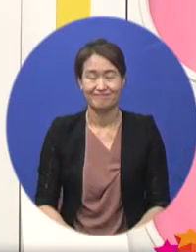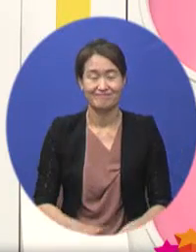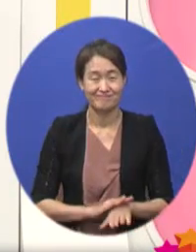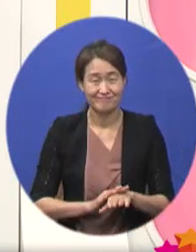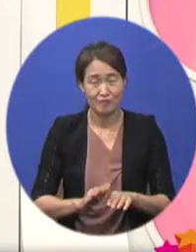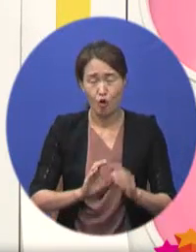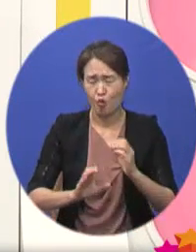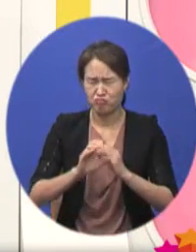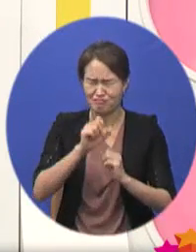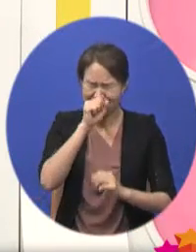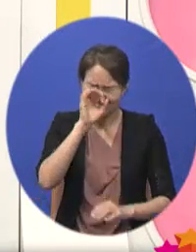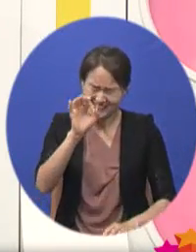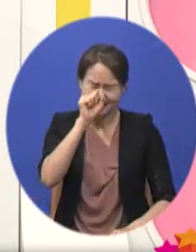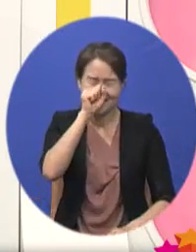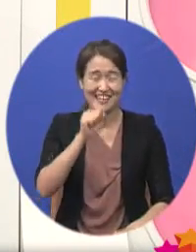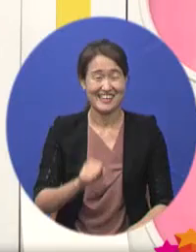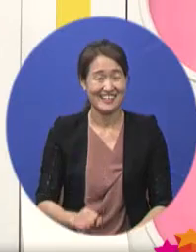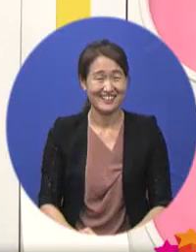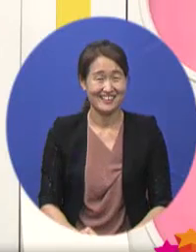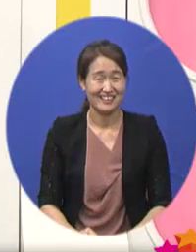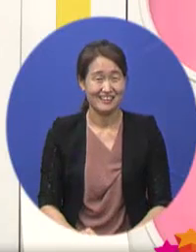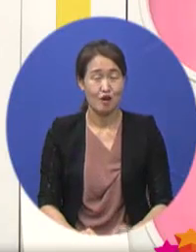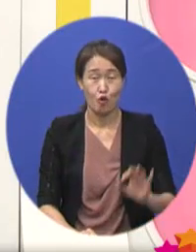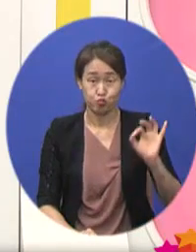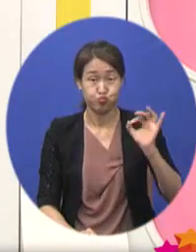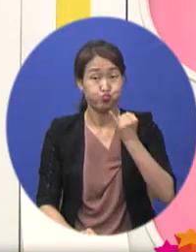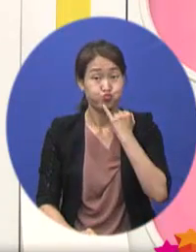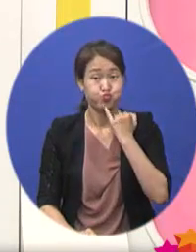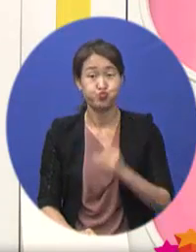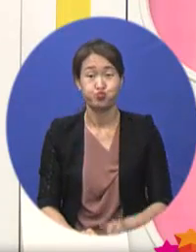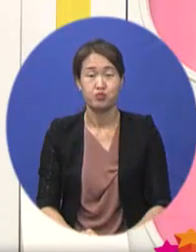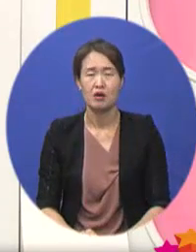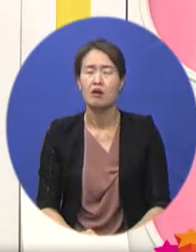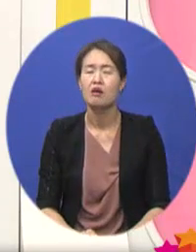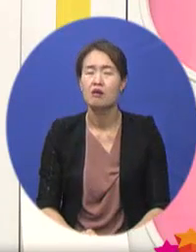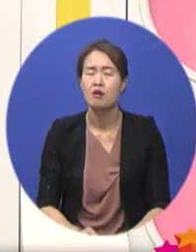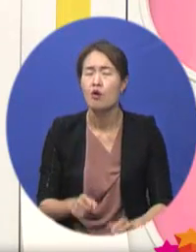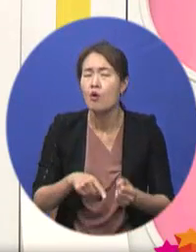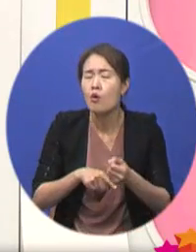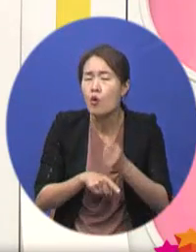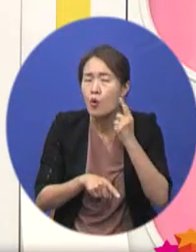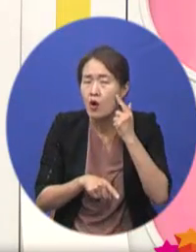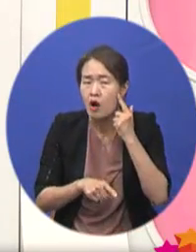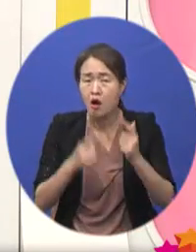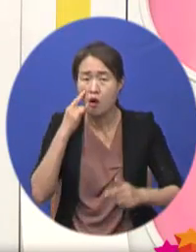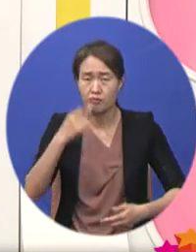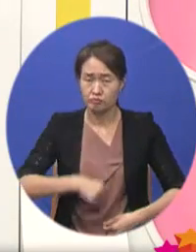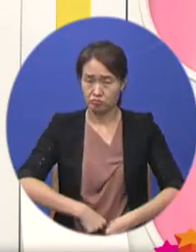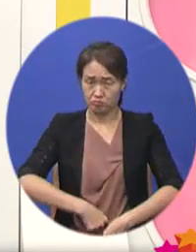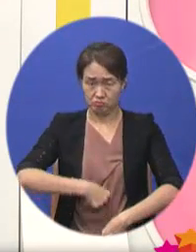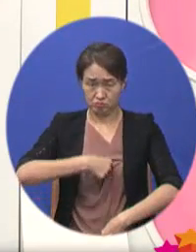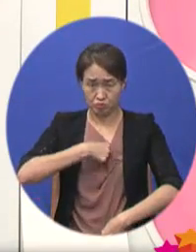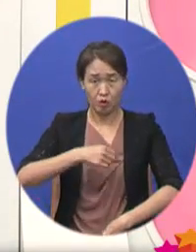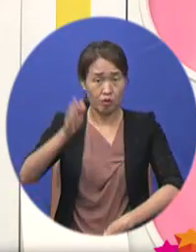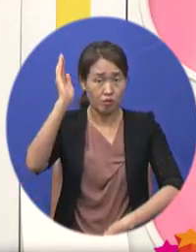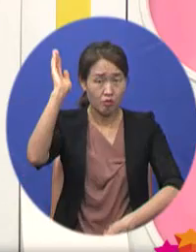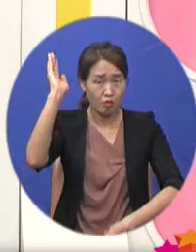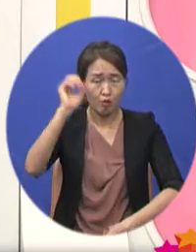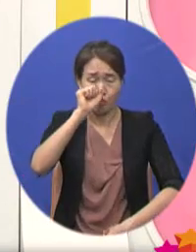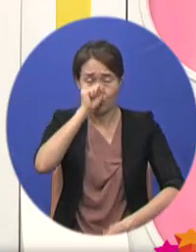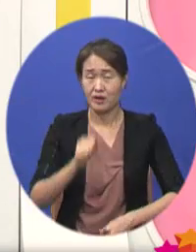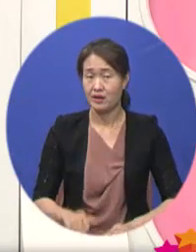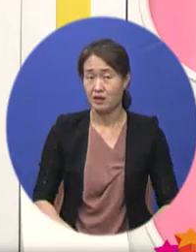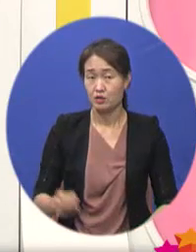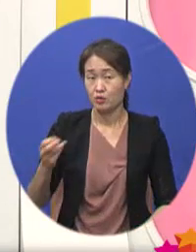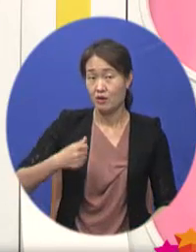예, 보너스도 예. 10점 드리지 그랬어요. 음정에서 10점 나왔습니다. 예, 왜 그러냐면 네. 어머니가 저렇게 솔직하게 네. 말씀하신 거 얼마나 좋아요.